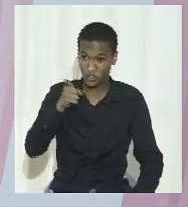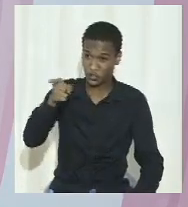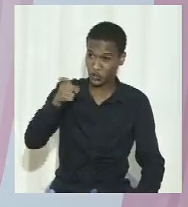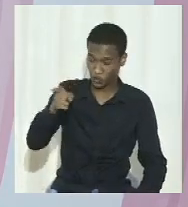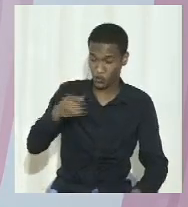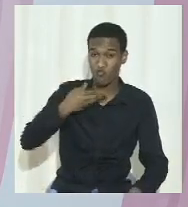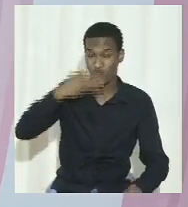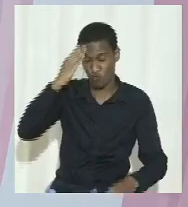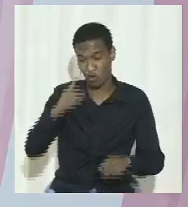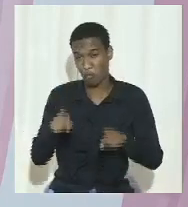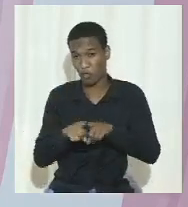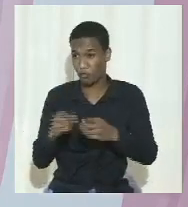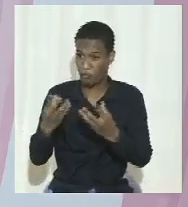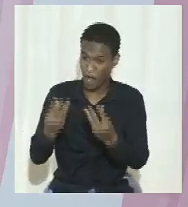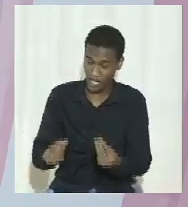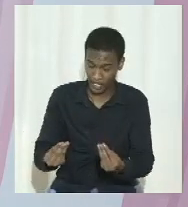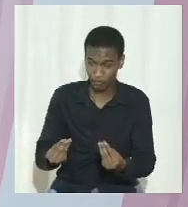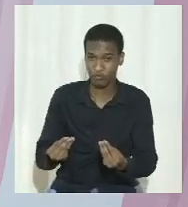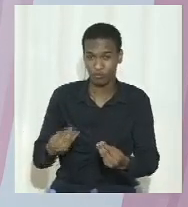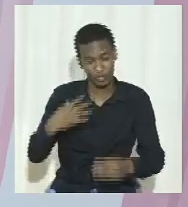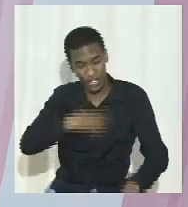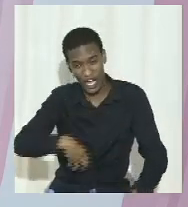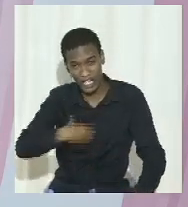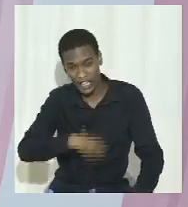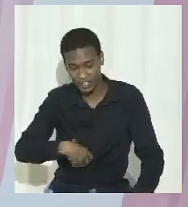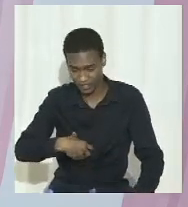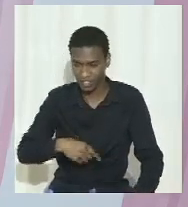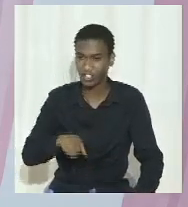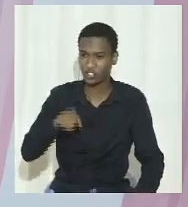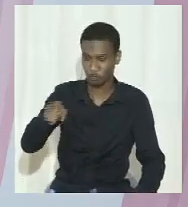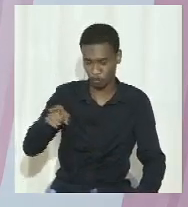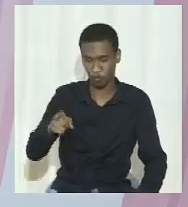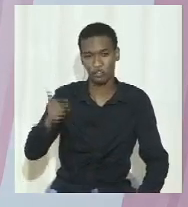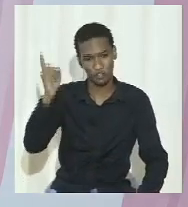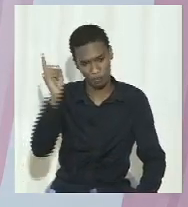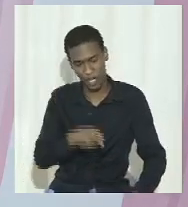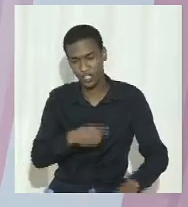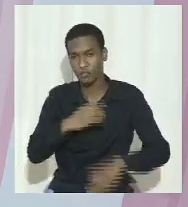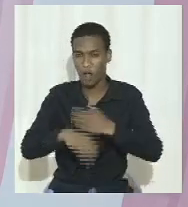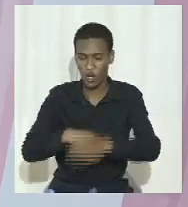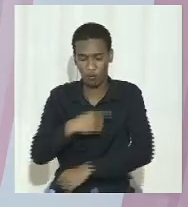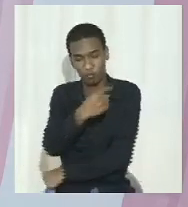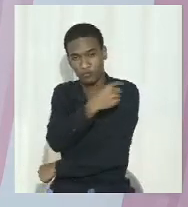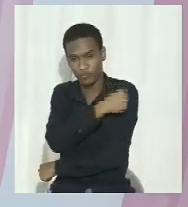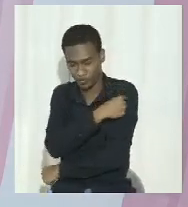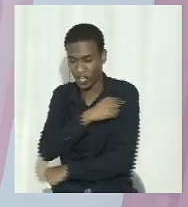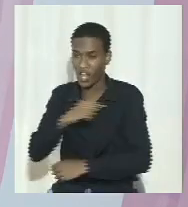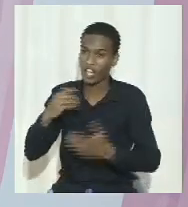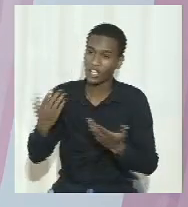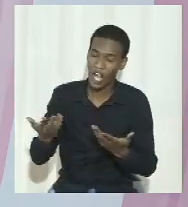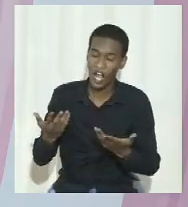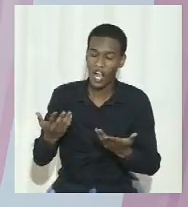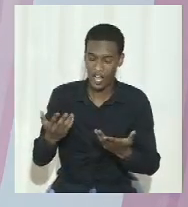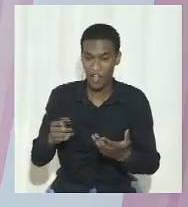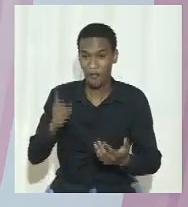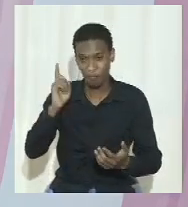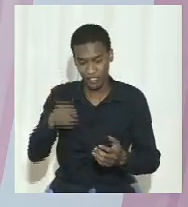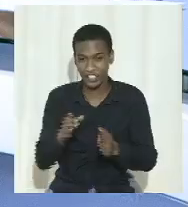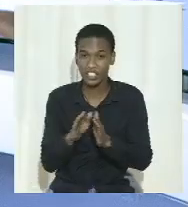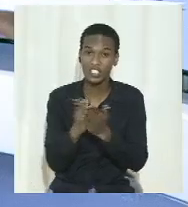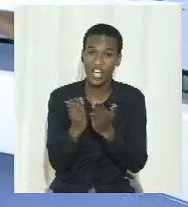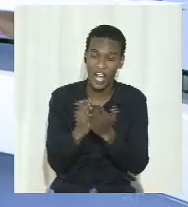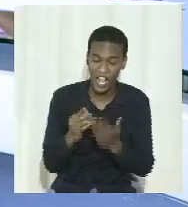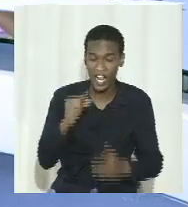zany aretina mitaiza izany dia manana ilay carnet de santé na manana dossier médical manamarina izany zany